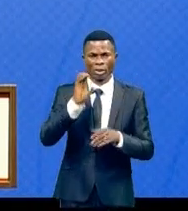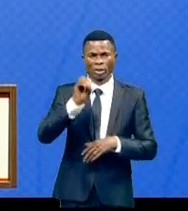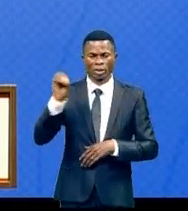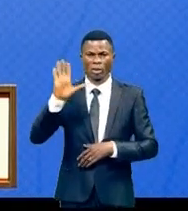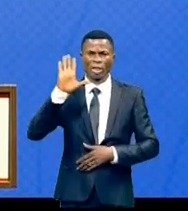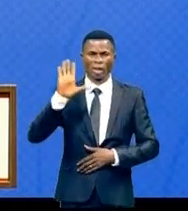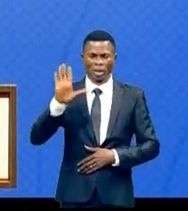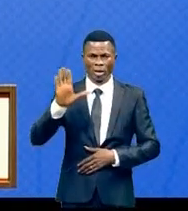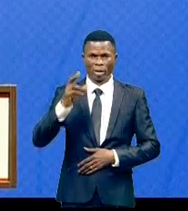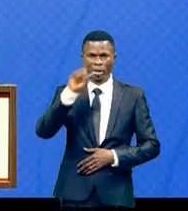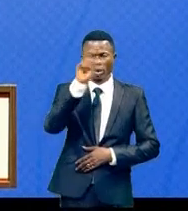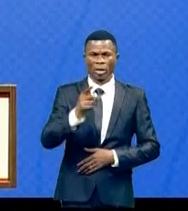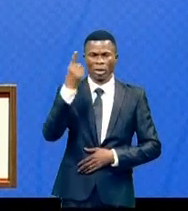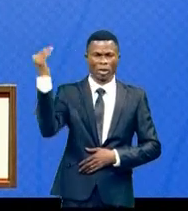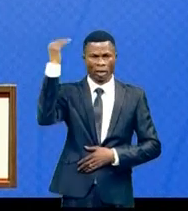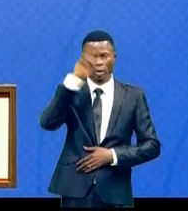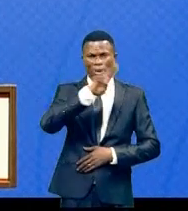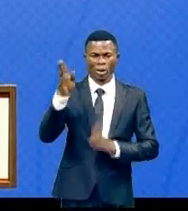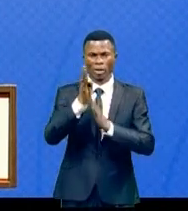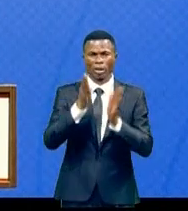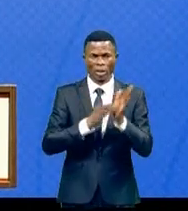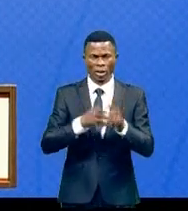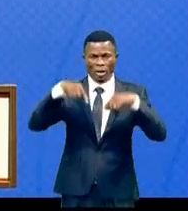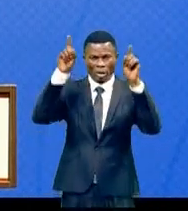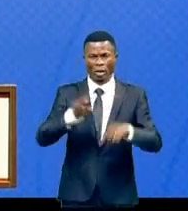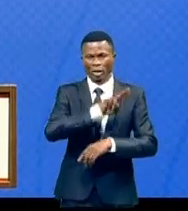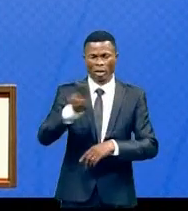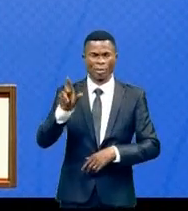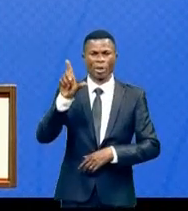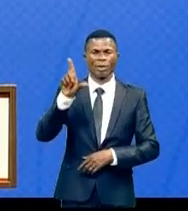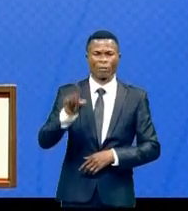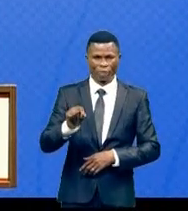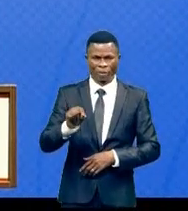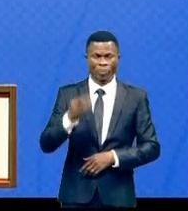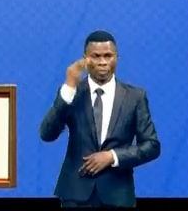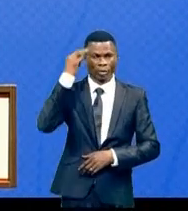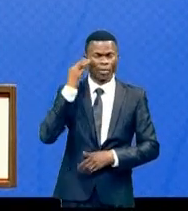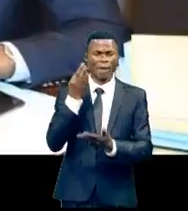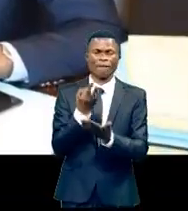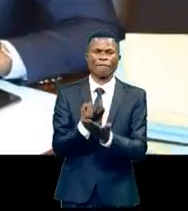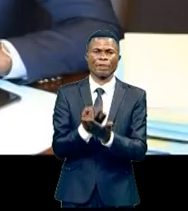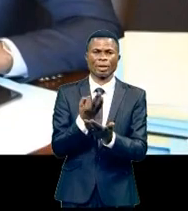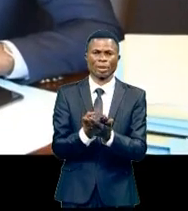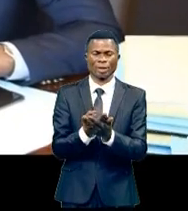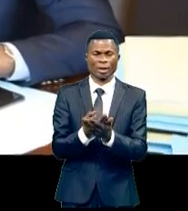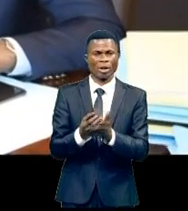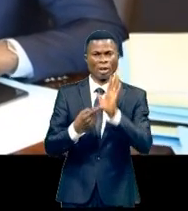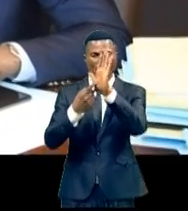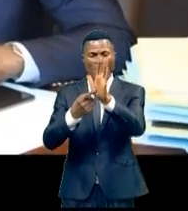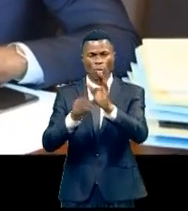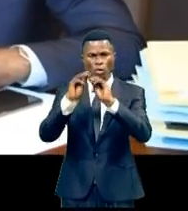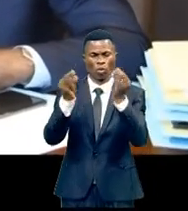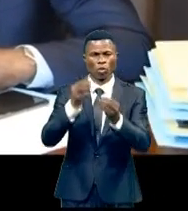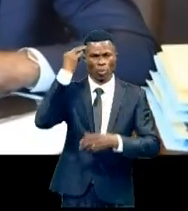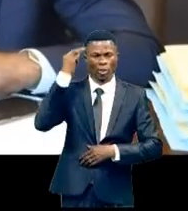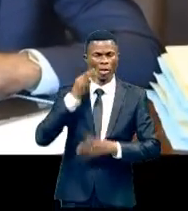19/005, du 31 décembre 2019 pour l'exercice 2020. Le ministre des Finances a présenté au Conseil